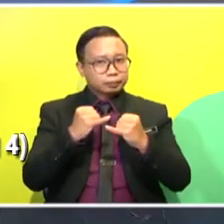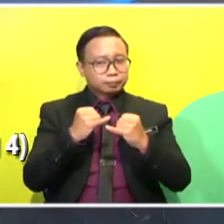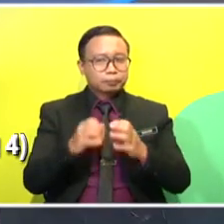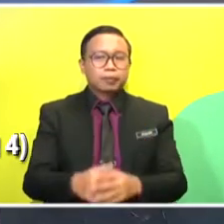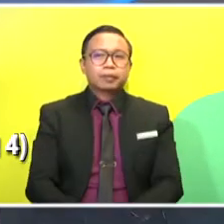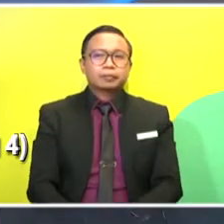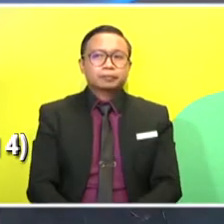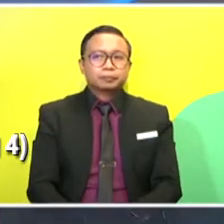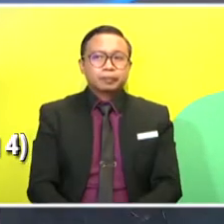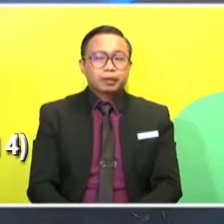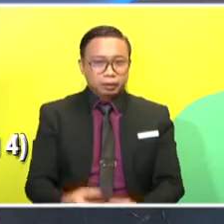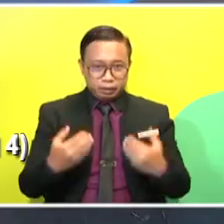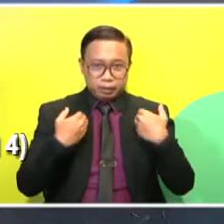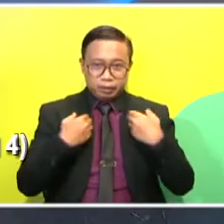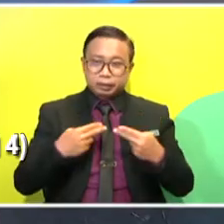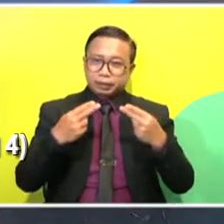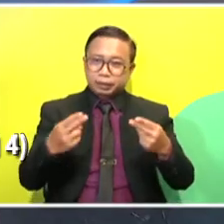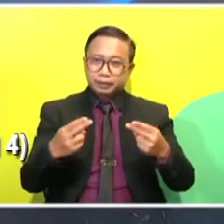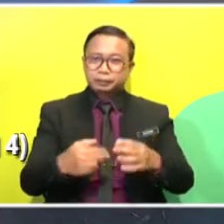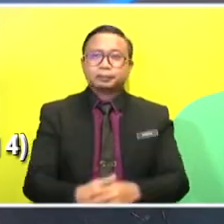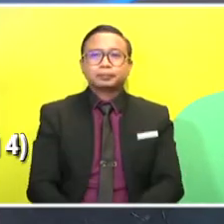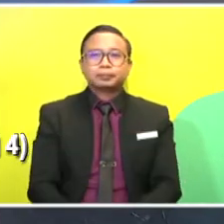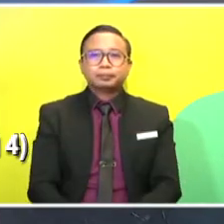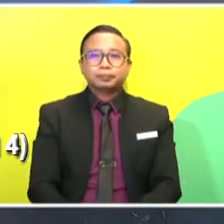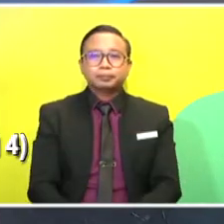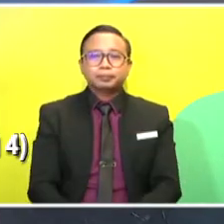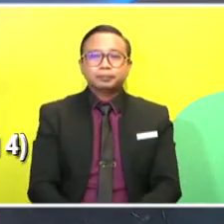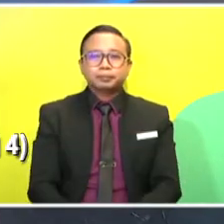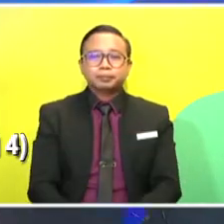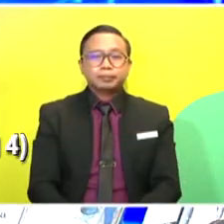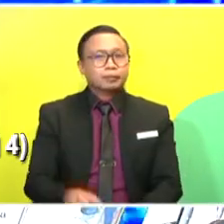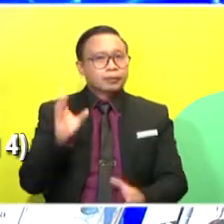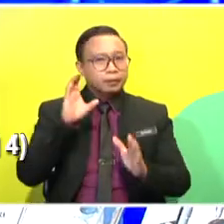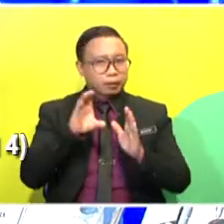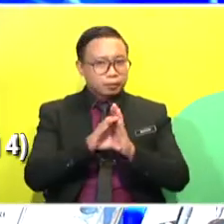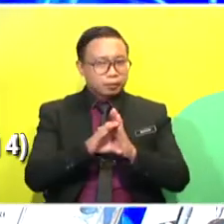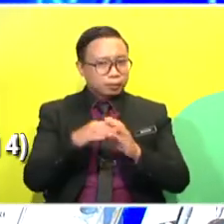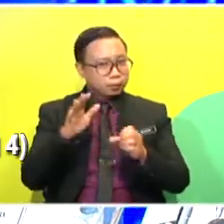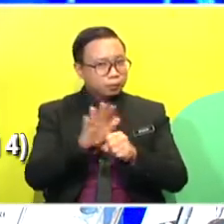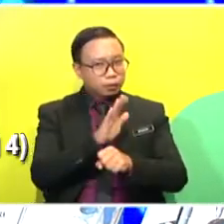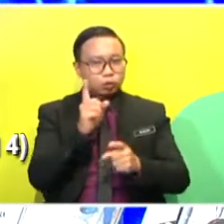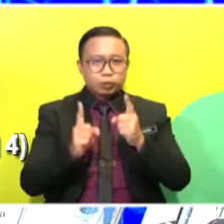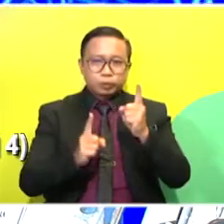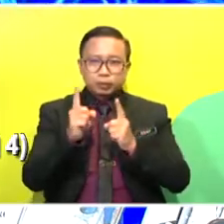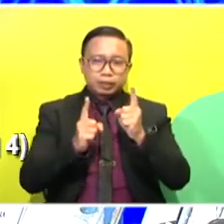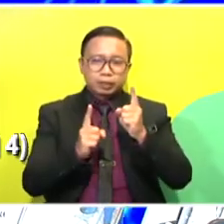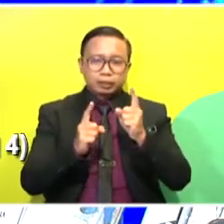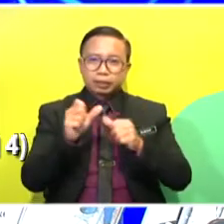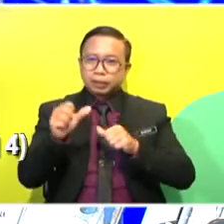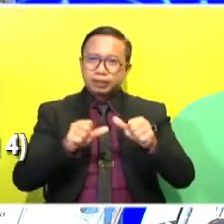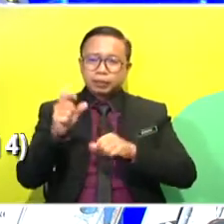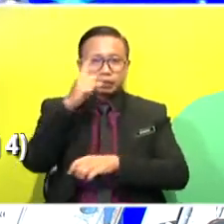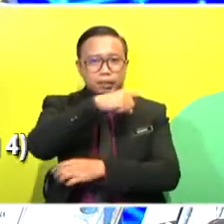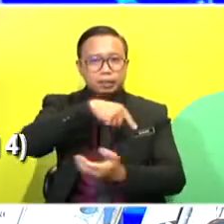cikgu. Wah, Nisa dapat bingkai gambar dengan bintang penuh sebagai ganjaran aktiviti kita hari